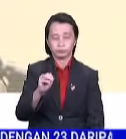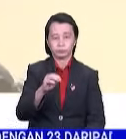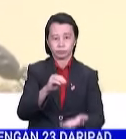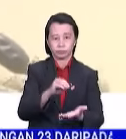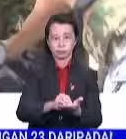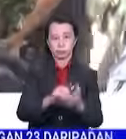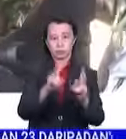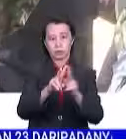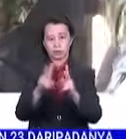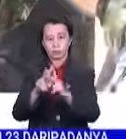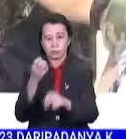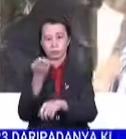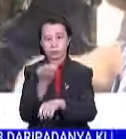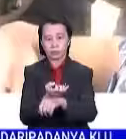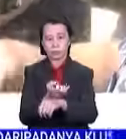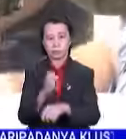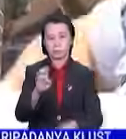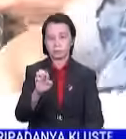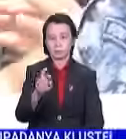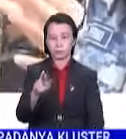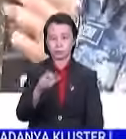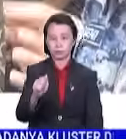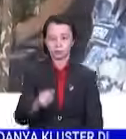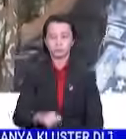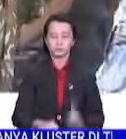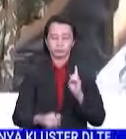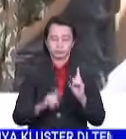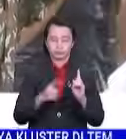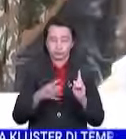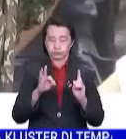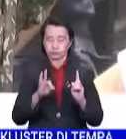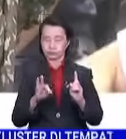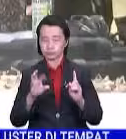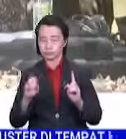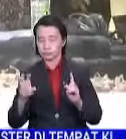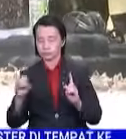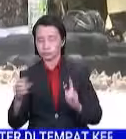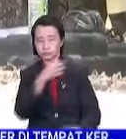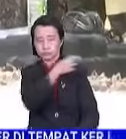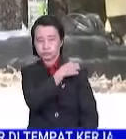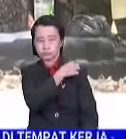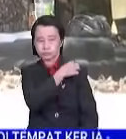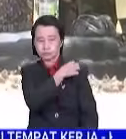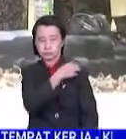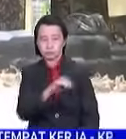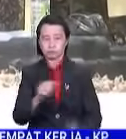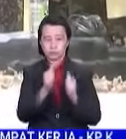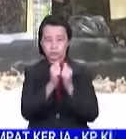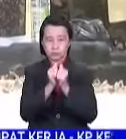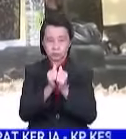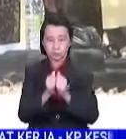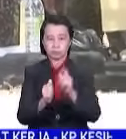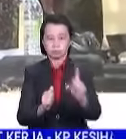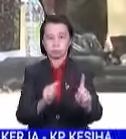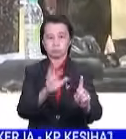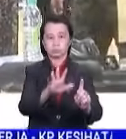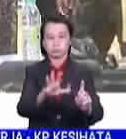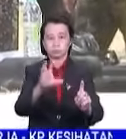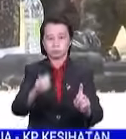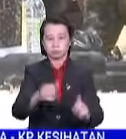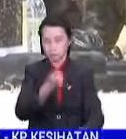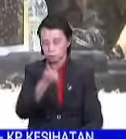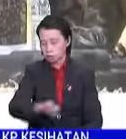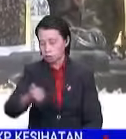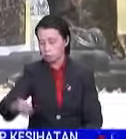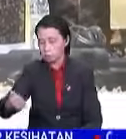di Kampung Batu bobber kira-kira 1903 way dan anggota bersama 150hz